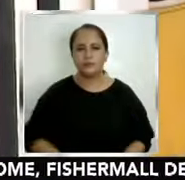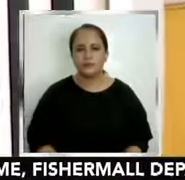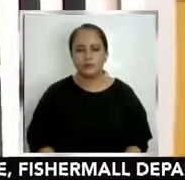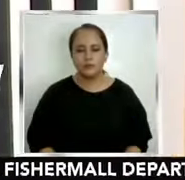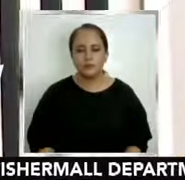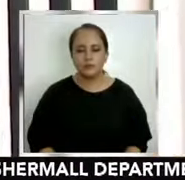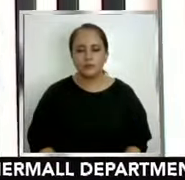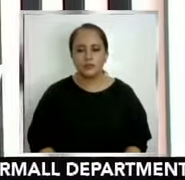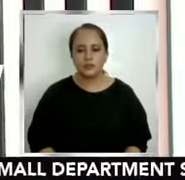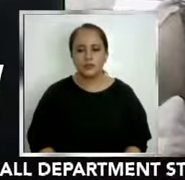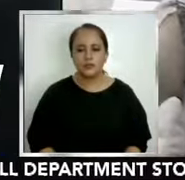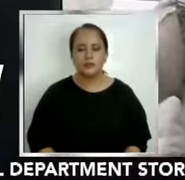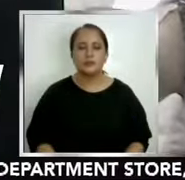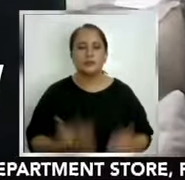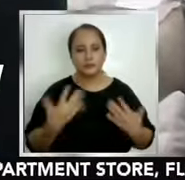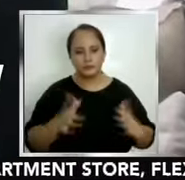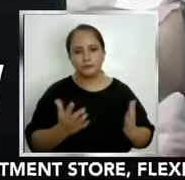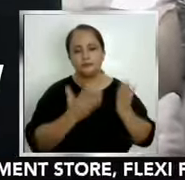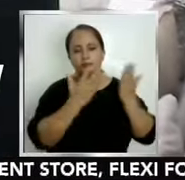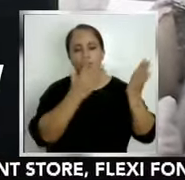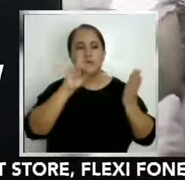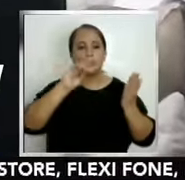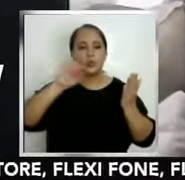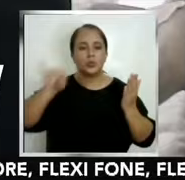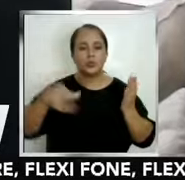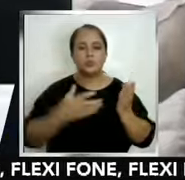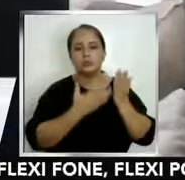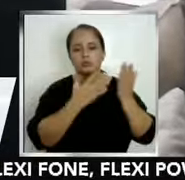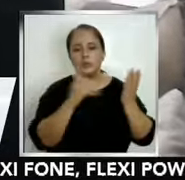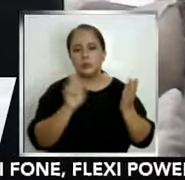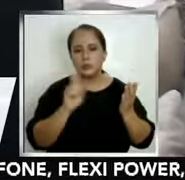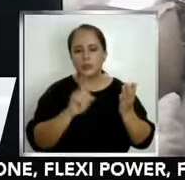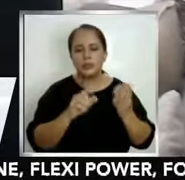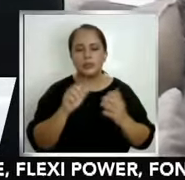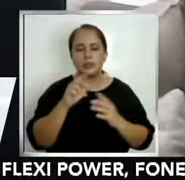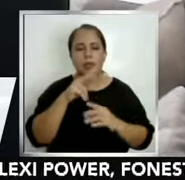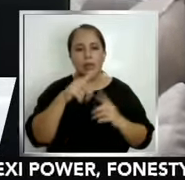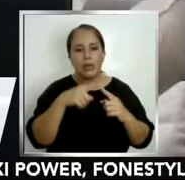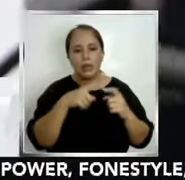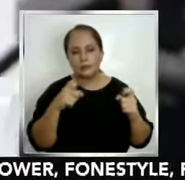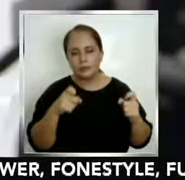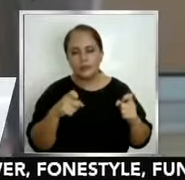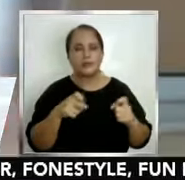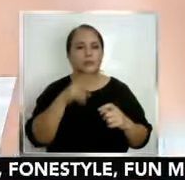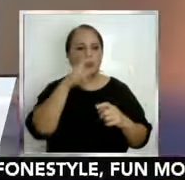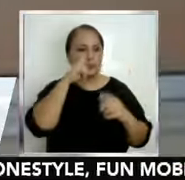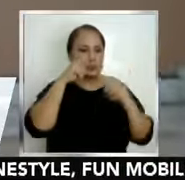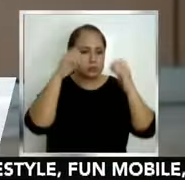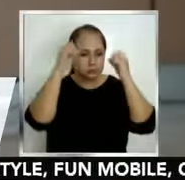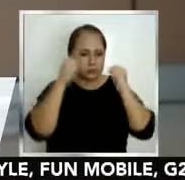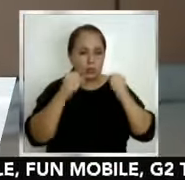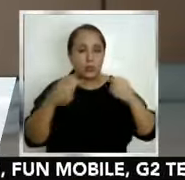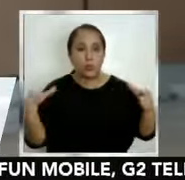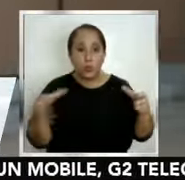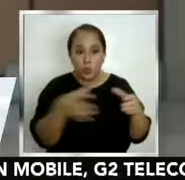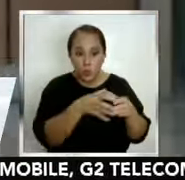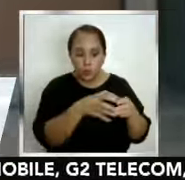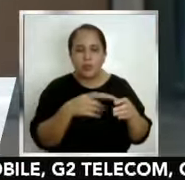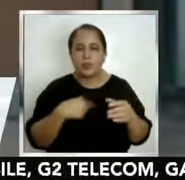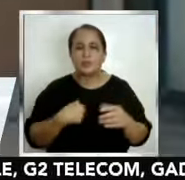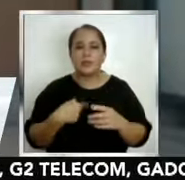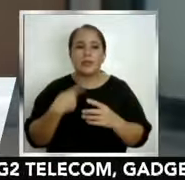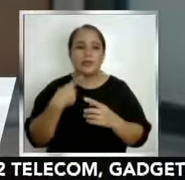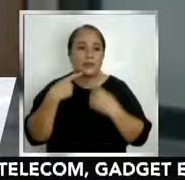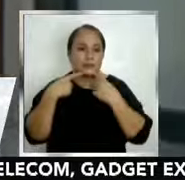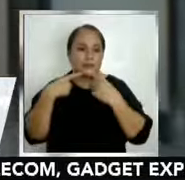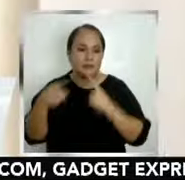Naisumitin na raw ng Department of Justice ang rekomendasyon nito sa Anti-Terrorism Council para ideklarang terorista si suspended Negros Oriental Representative